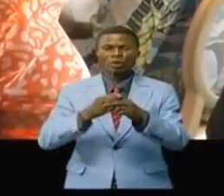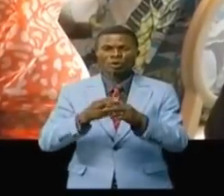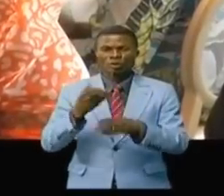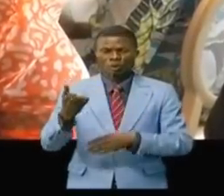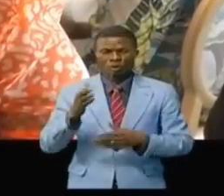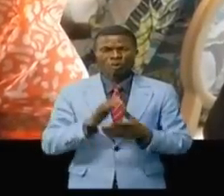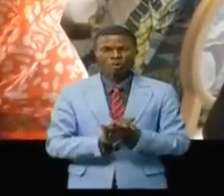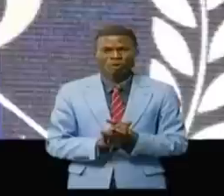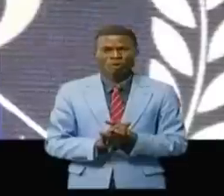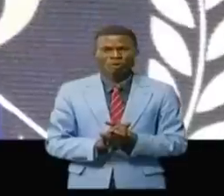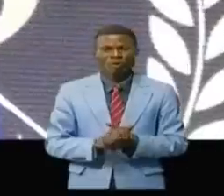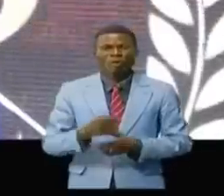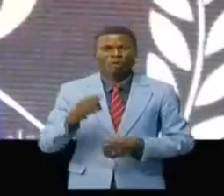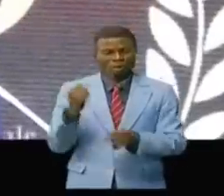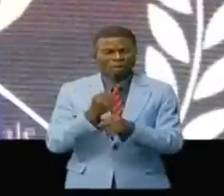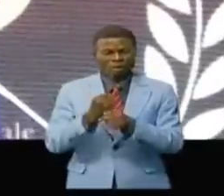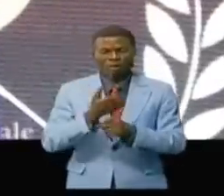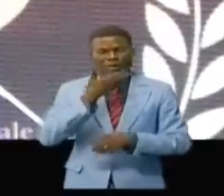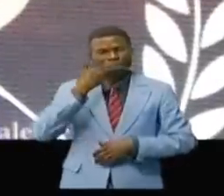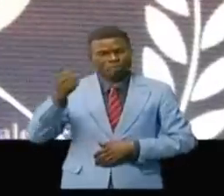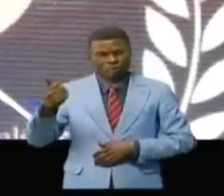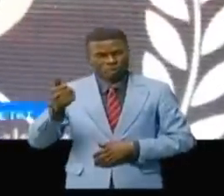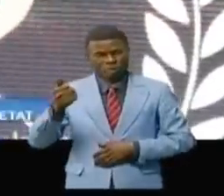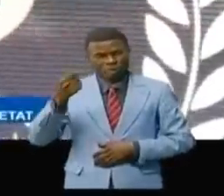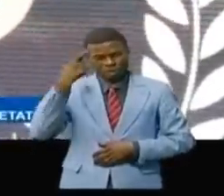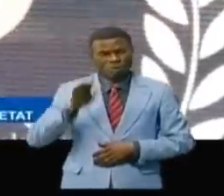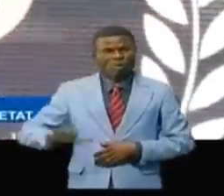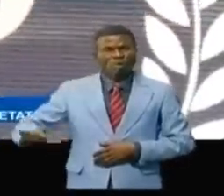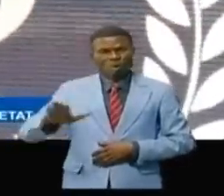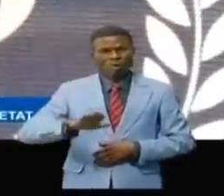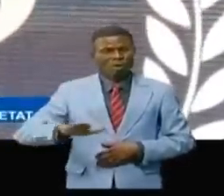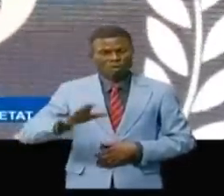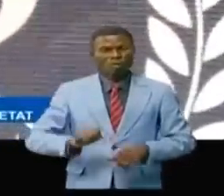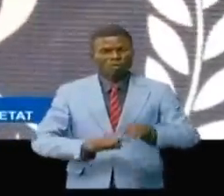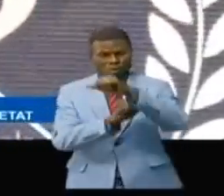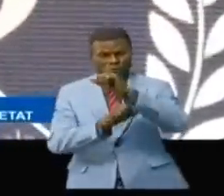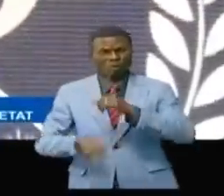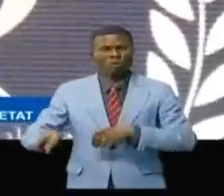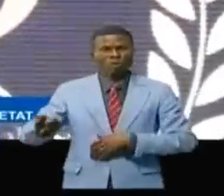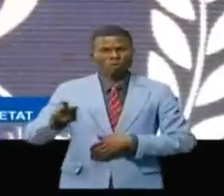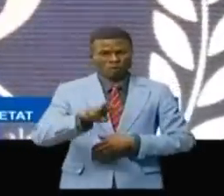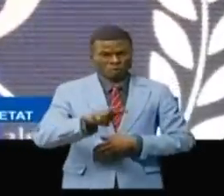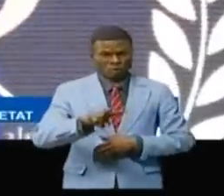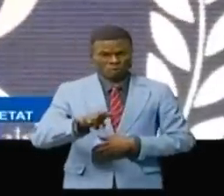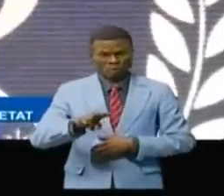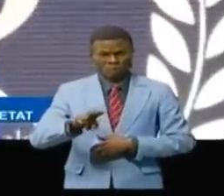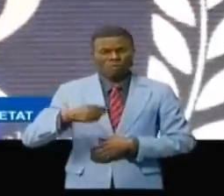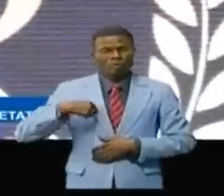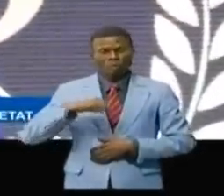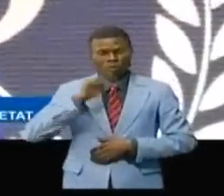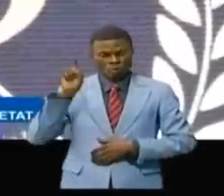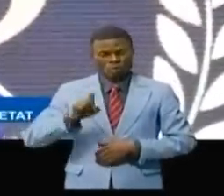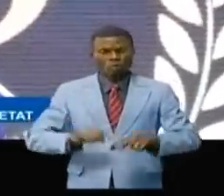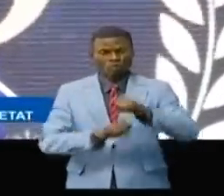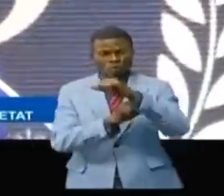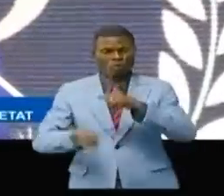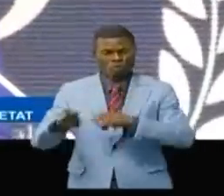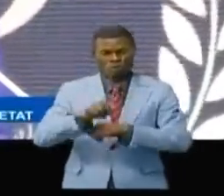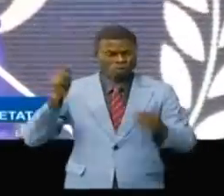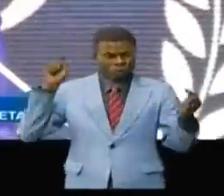Vous méritez votre travail et que toute la nation est derrière vous. Nous allons continuer à vous soutenir jusqu'à ce que